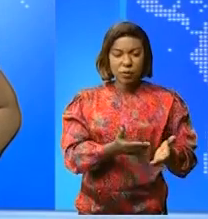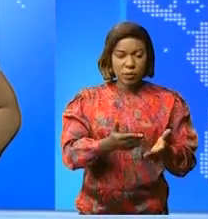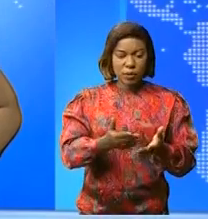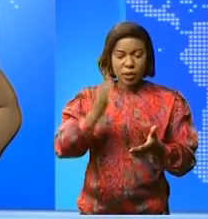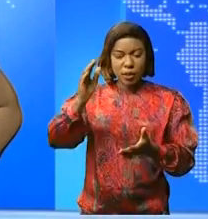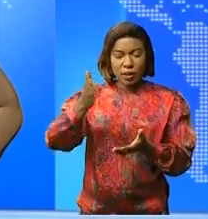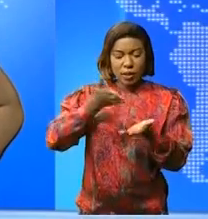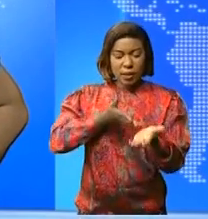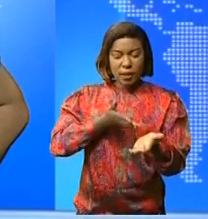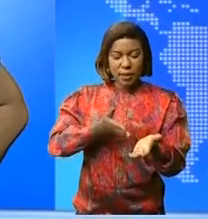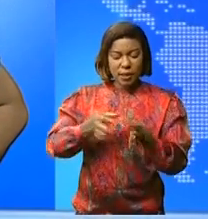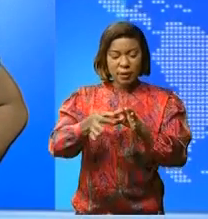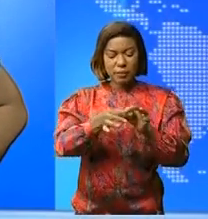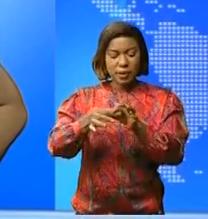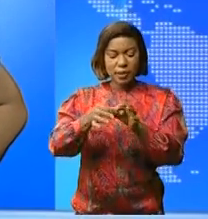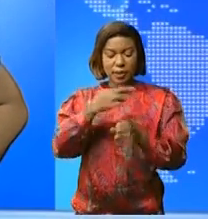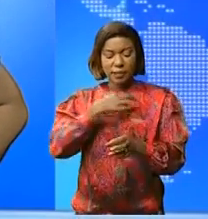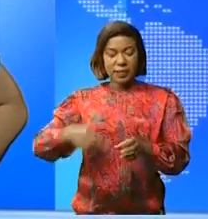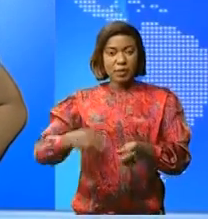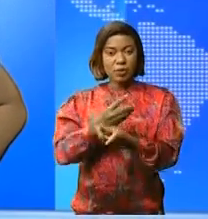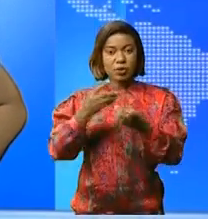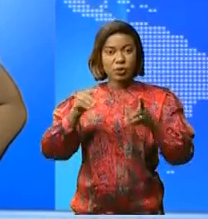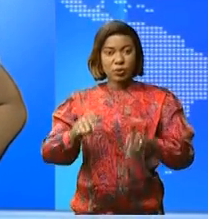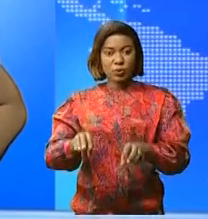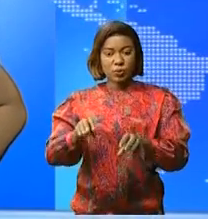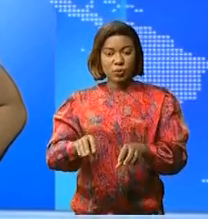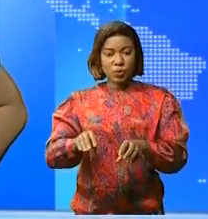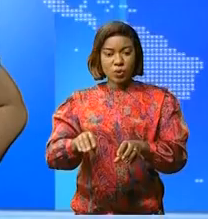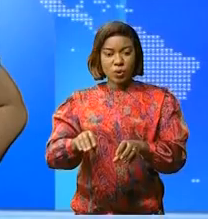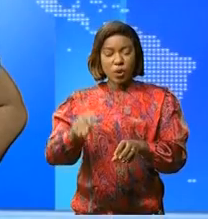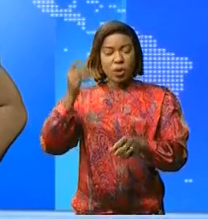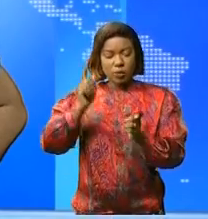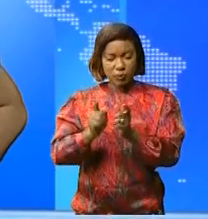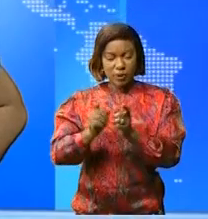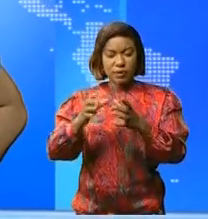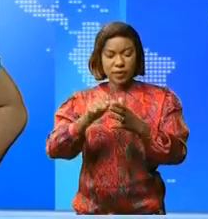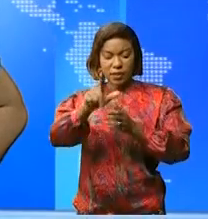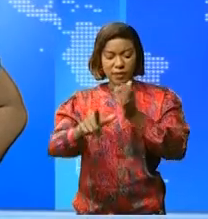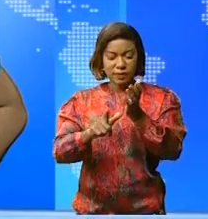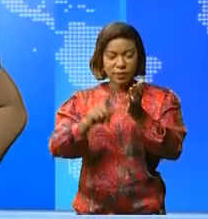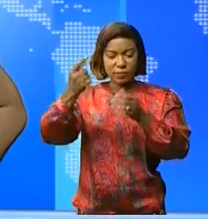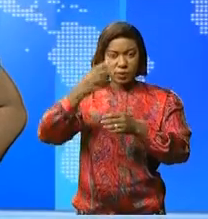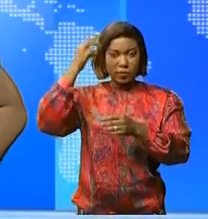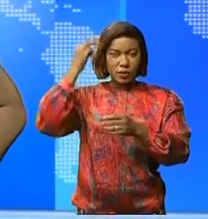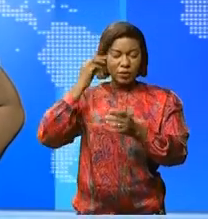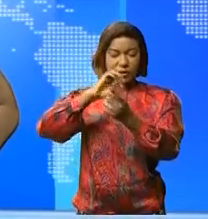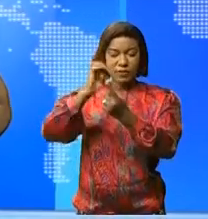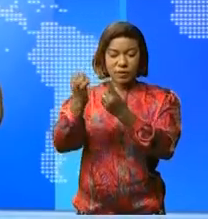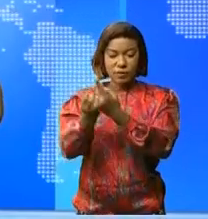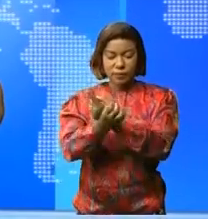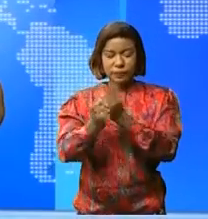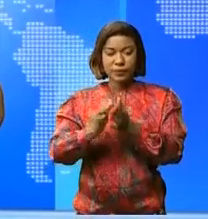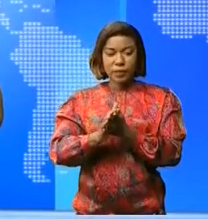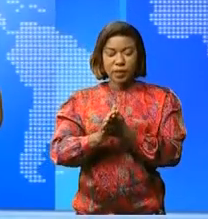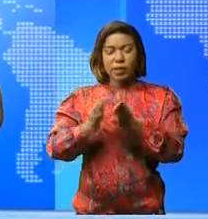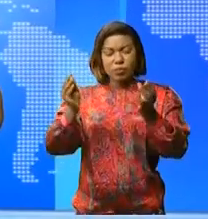pays partenaire de la République démocratique du Congo sur la table de la vice-première ministre, ministre de l'Environnement, Eve Bazaïba. C'est